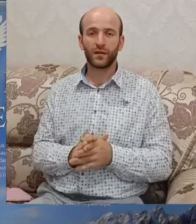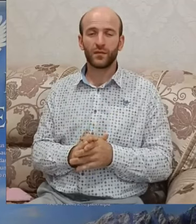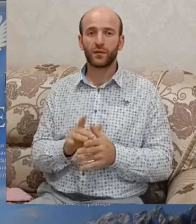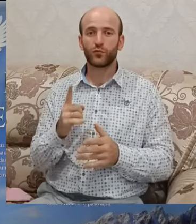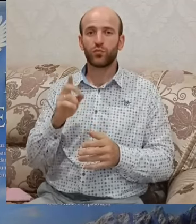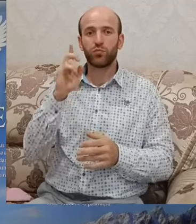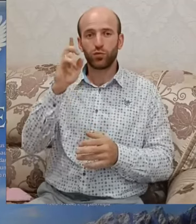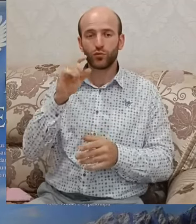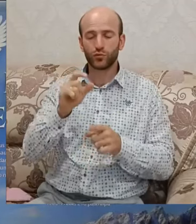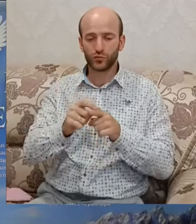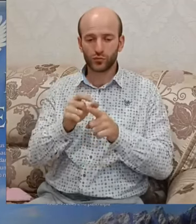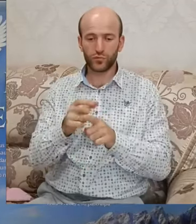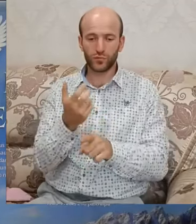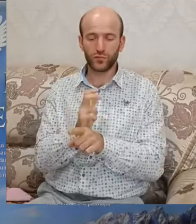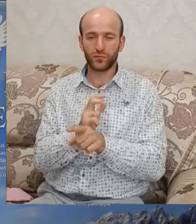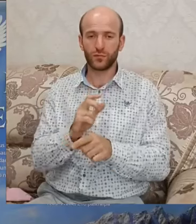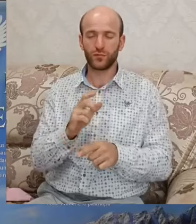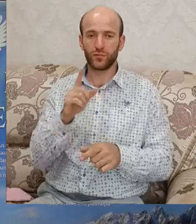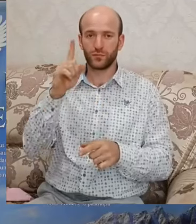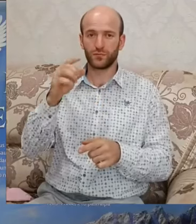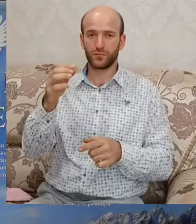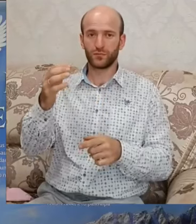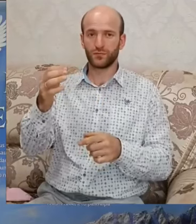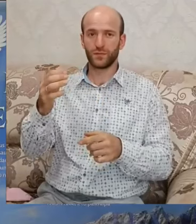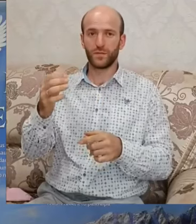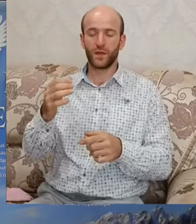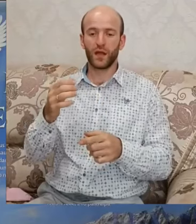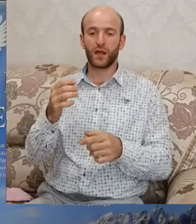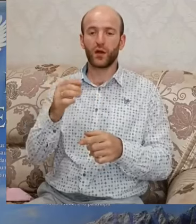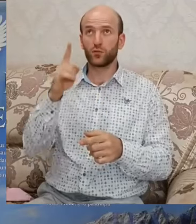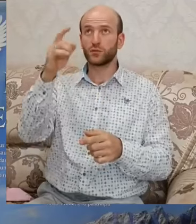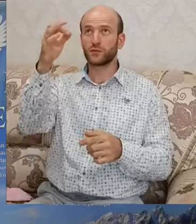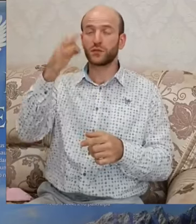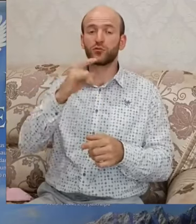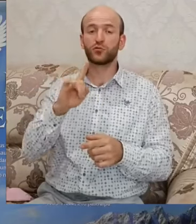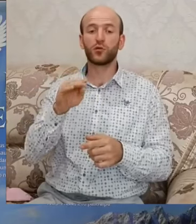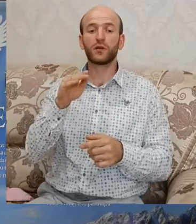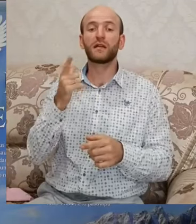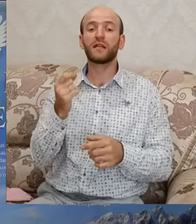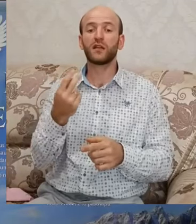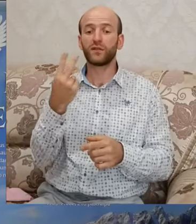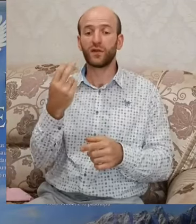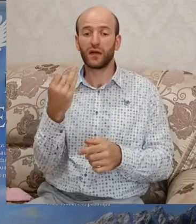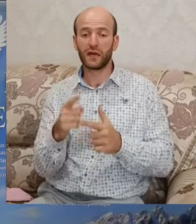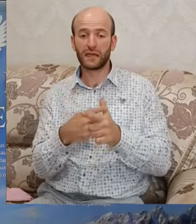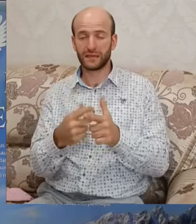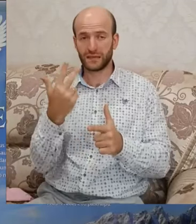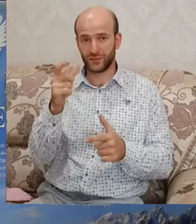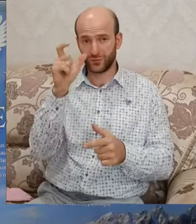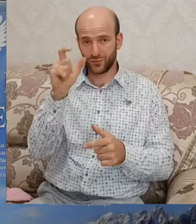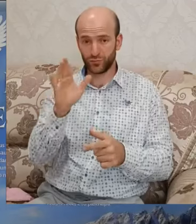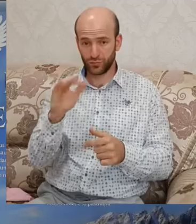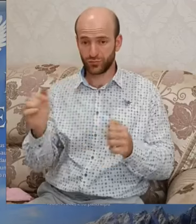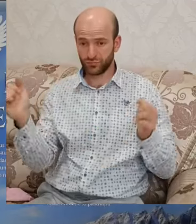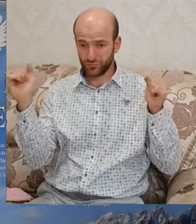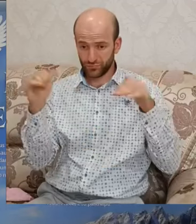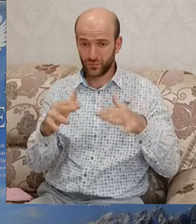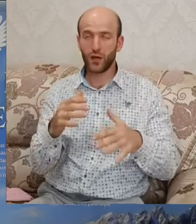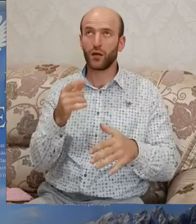говорит. Ten, kur du ar trys susirinks mano vardu, aš esu tarpe jų. Что там, где двое или трое соберутся во имя мое, я там среди них. Amen.